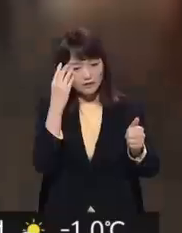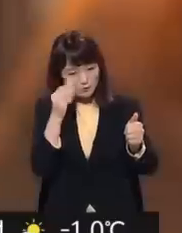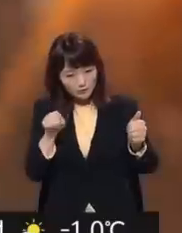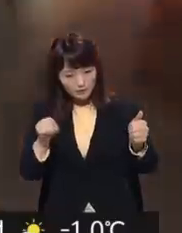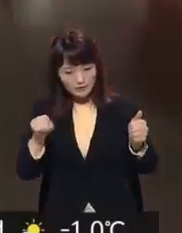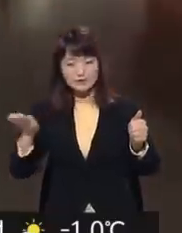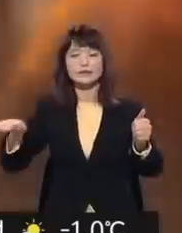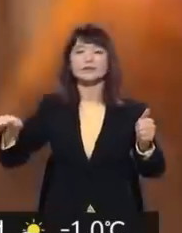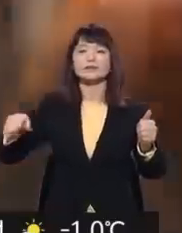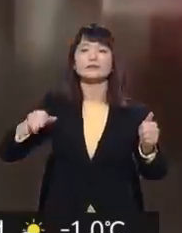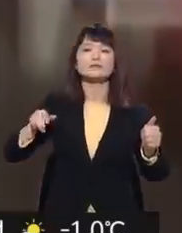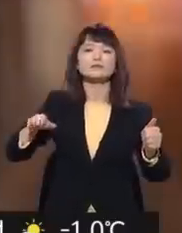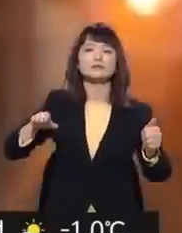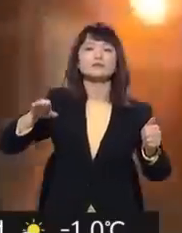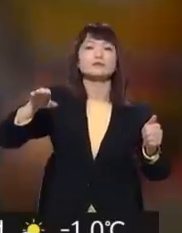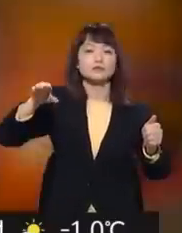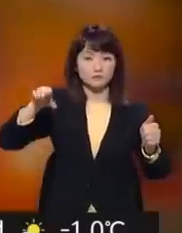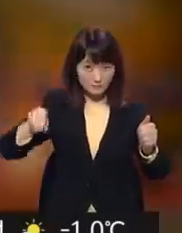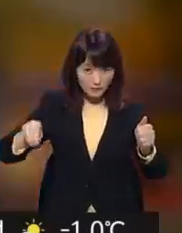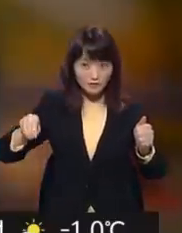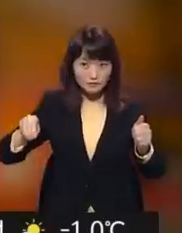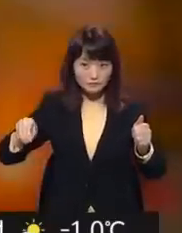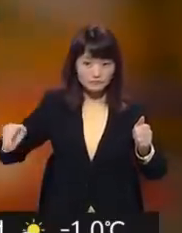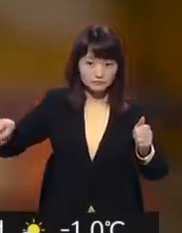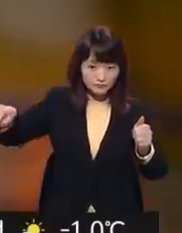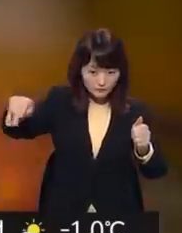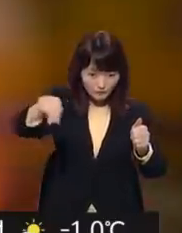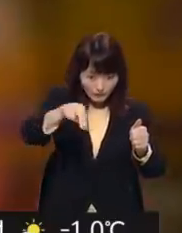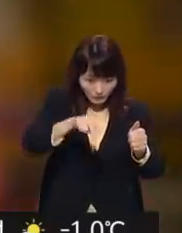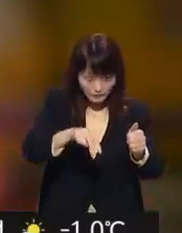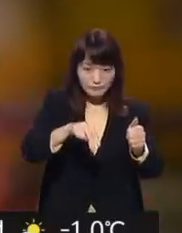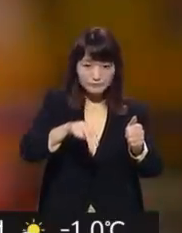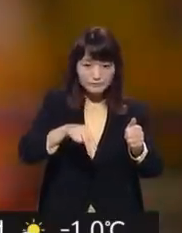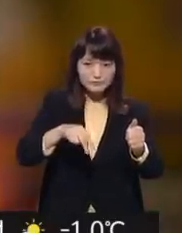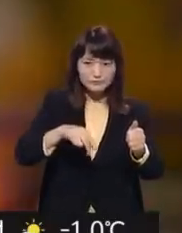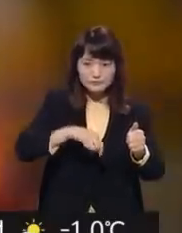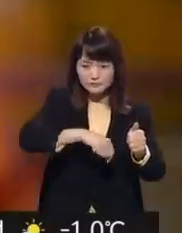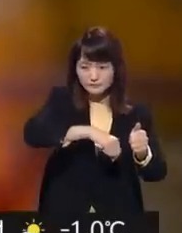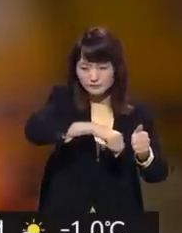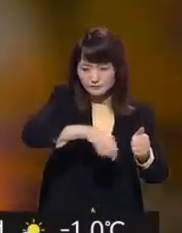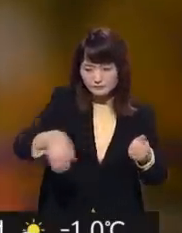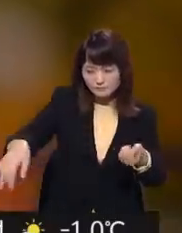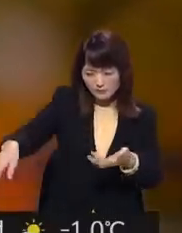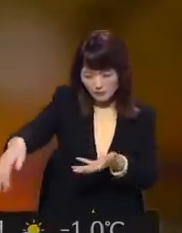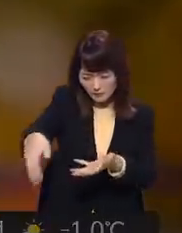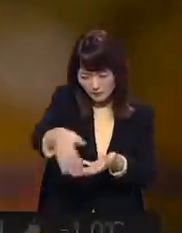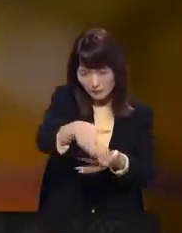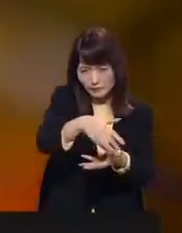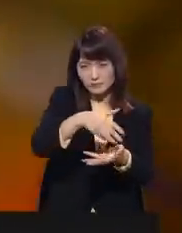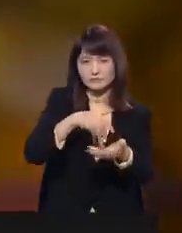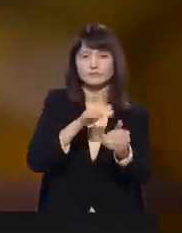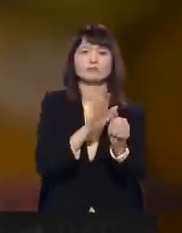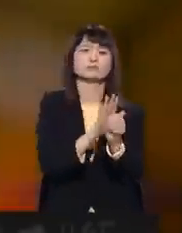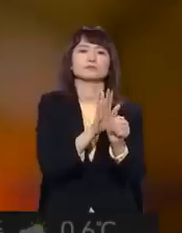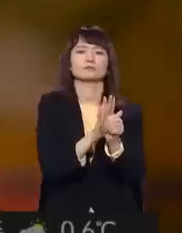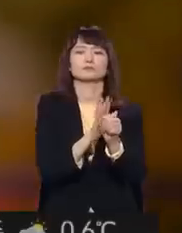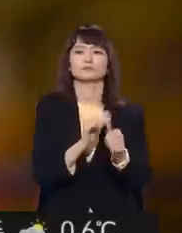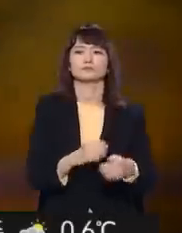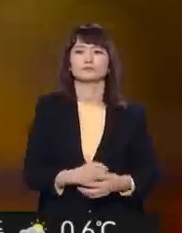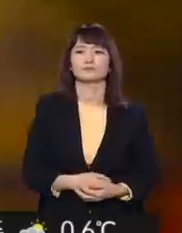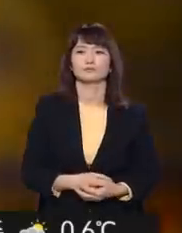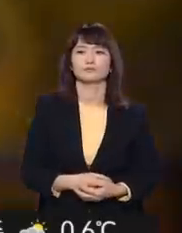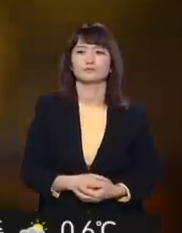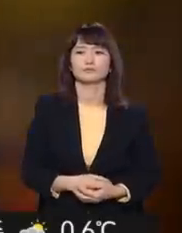야 차 좀 세워봐 하더니 한 치의 망설임도 없이 차에서 내려서 저렇게 달려가서 쓰레기를 줍는 걸 도왔다고 합니다.